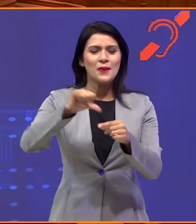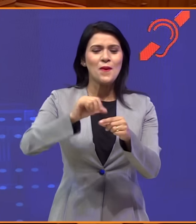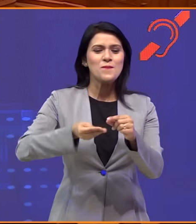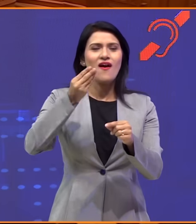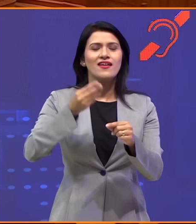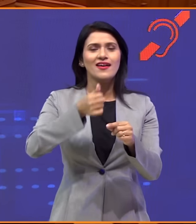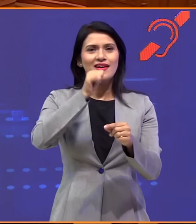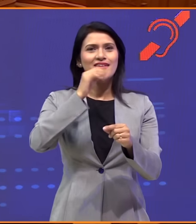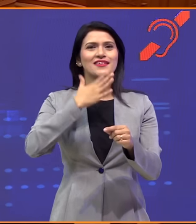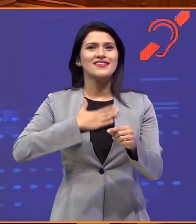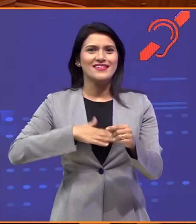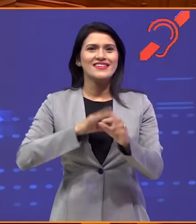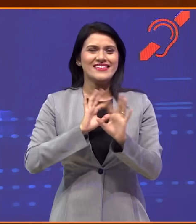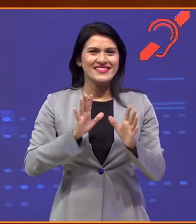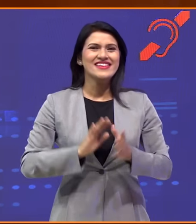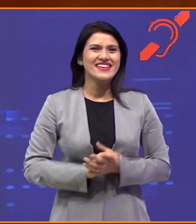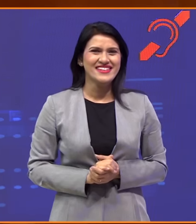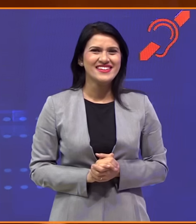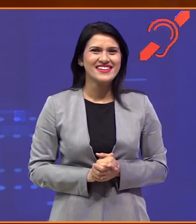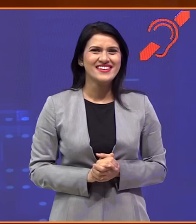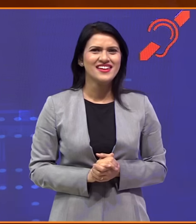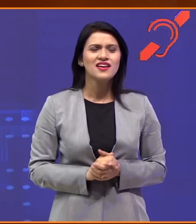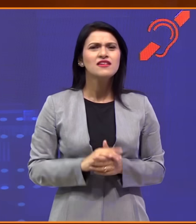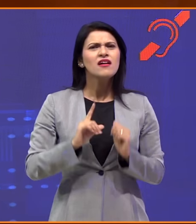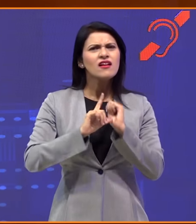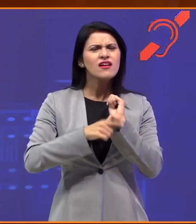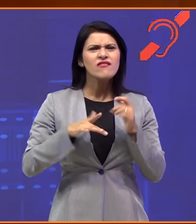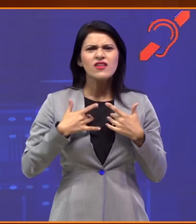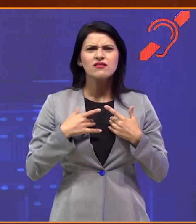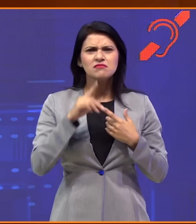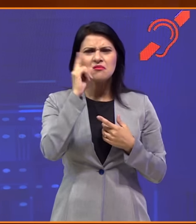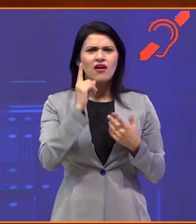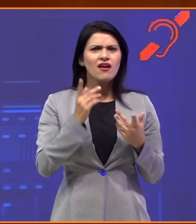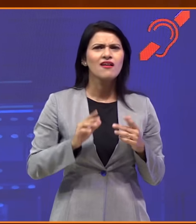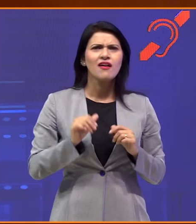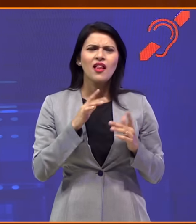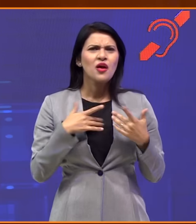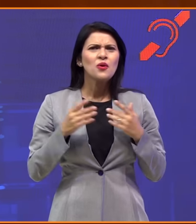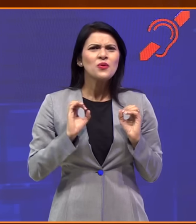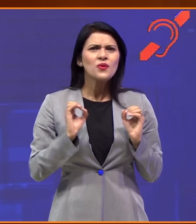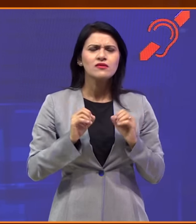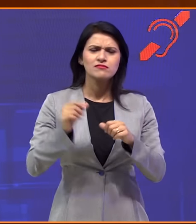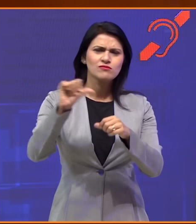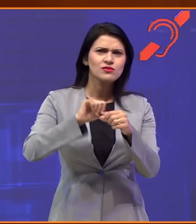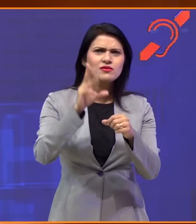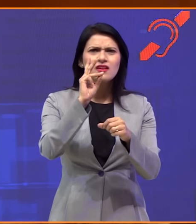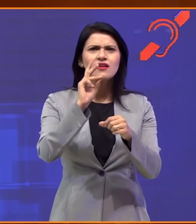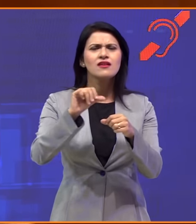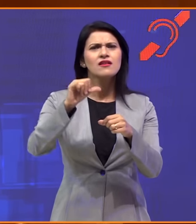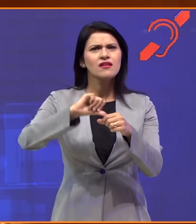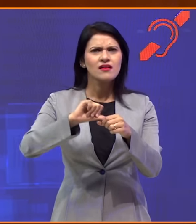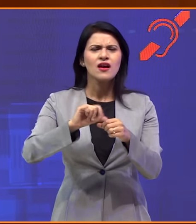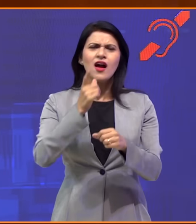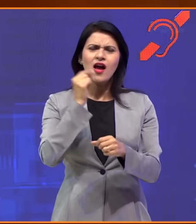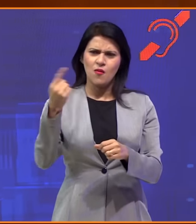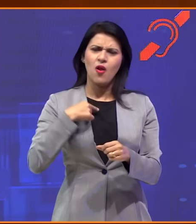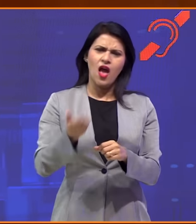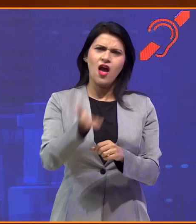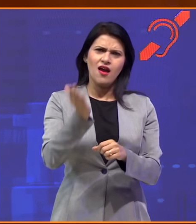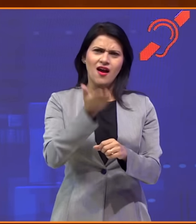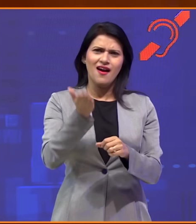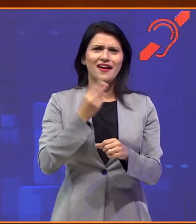तो भाई कुछ हो फिर भी कुछ नहीं हुआ तीसरा भी डाला और वो खुद ही कह रहे थे हां पियो प